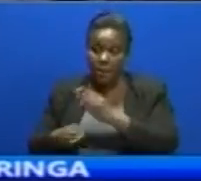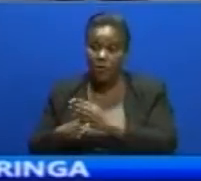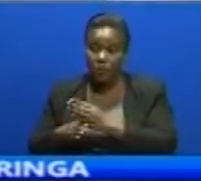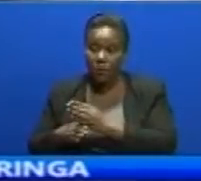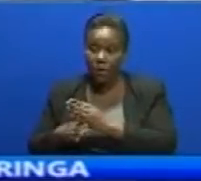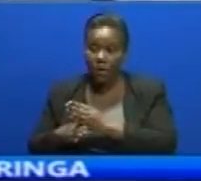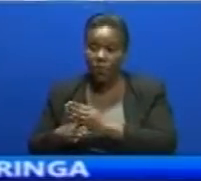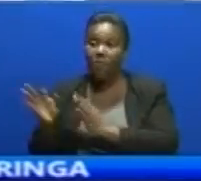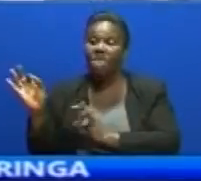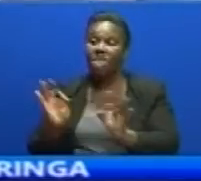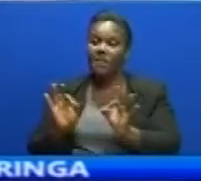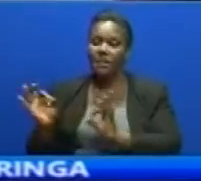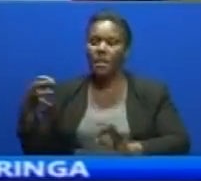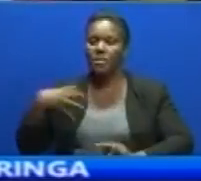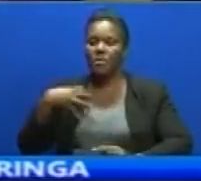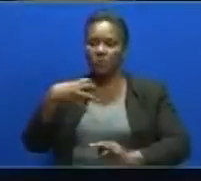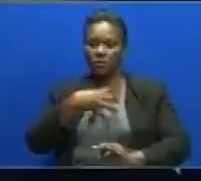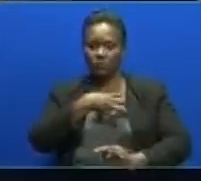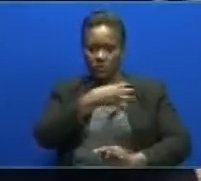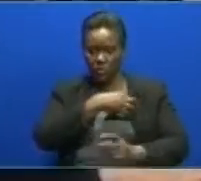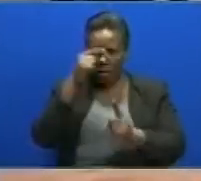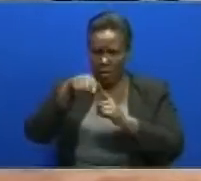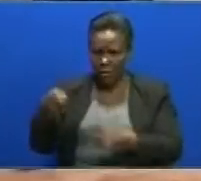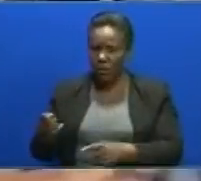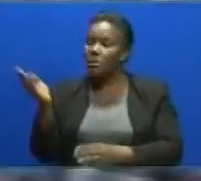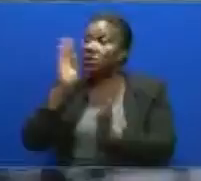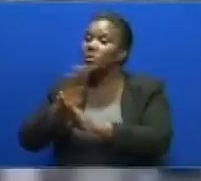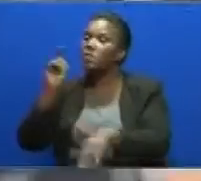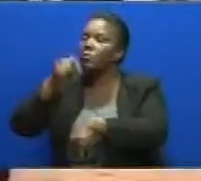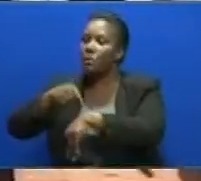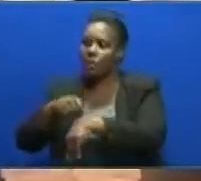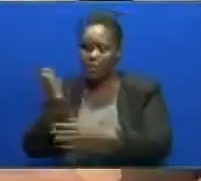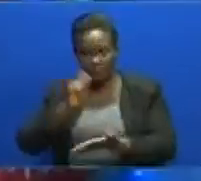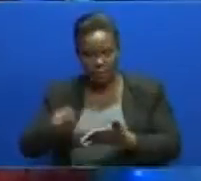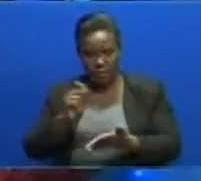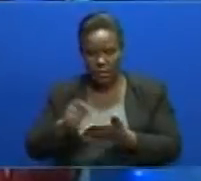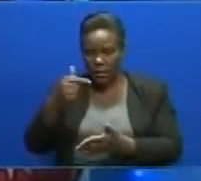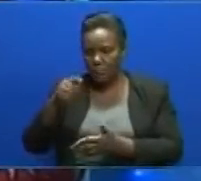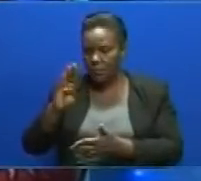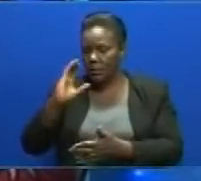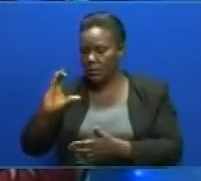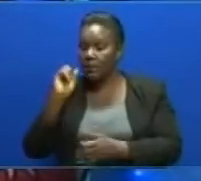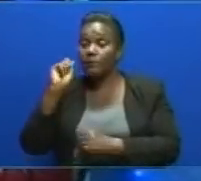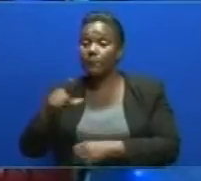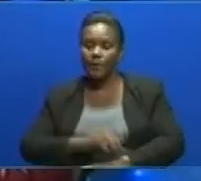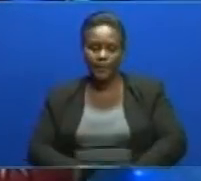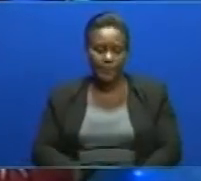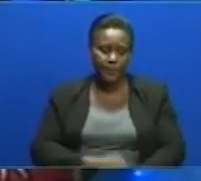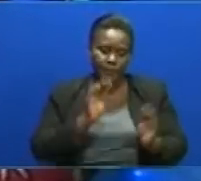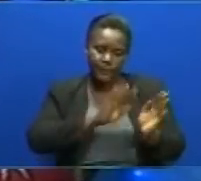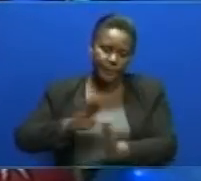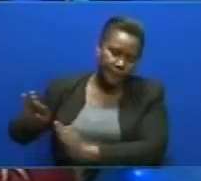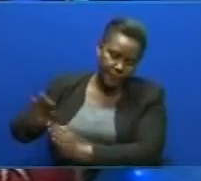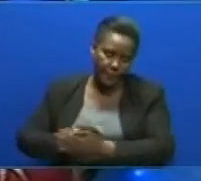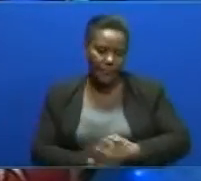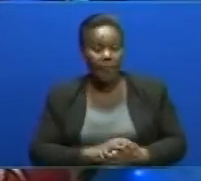wakati. Irene Mwakalinga, TBC, Iringa. Waziri wa maji Profesa